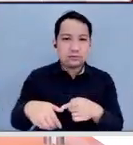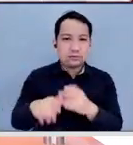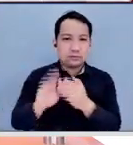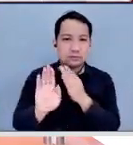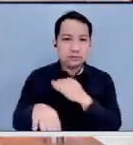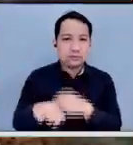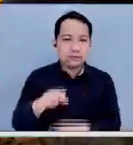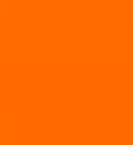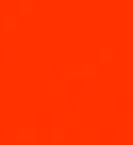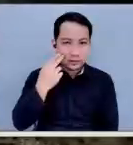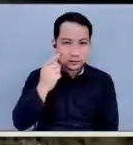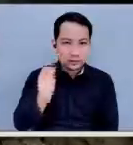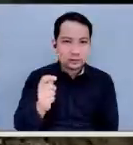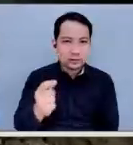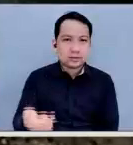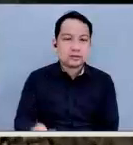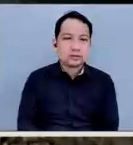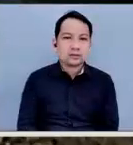Talete.